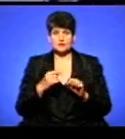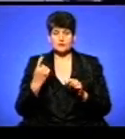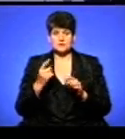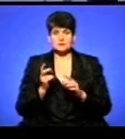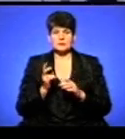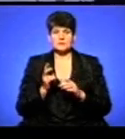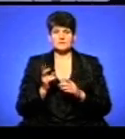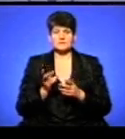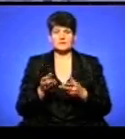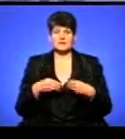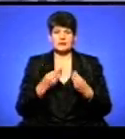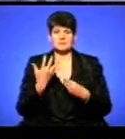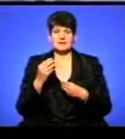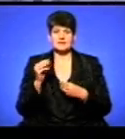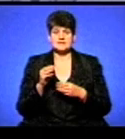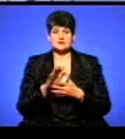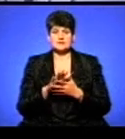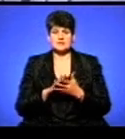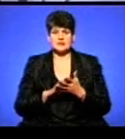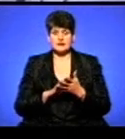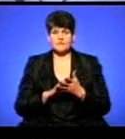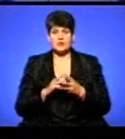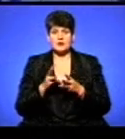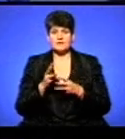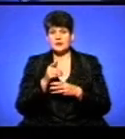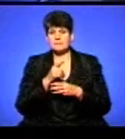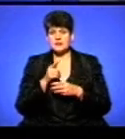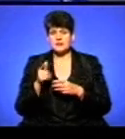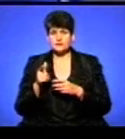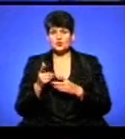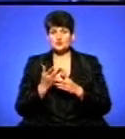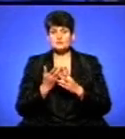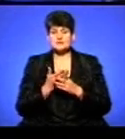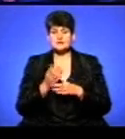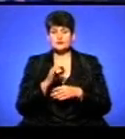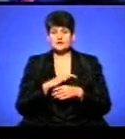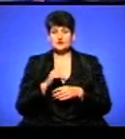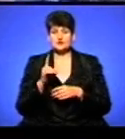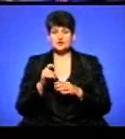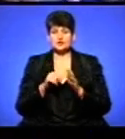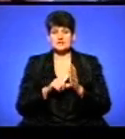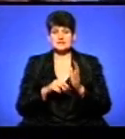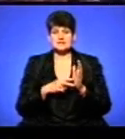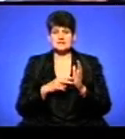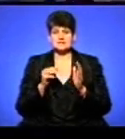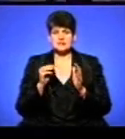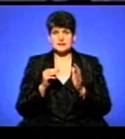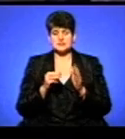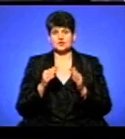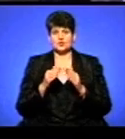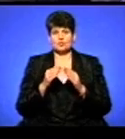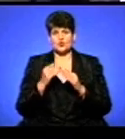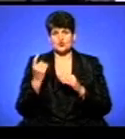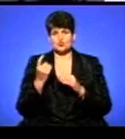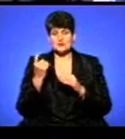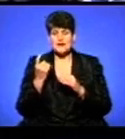5 тисяч заяв. Зі слів посадовця, торік в опалювальний період субсидіями користувалися 167 тисяч волинських домогосподарств.